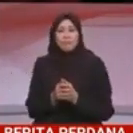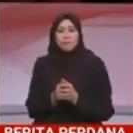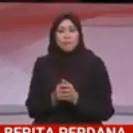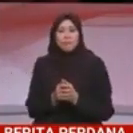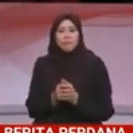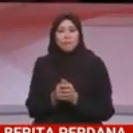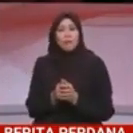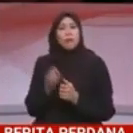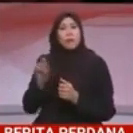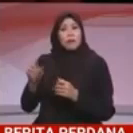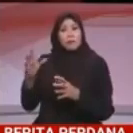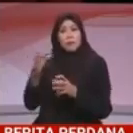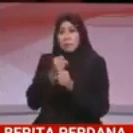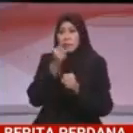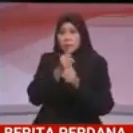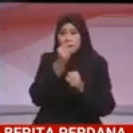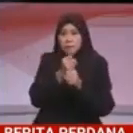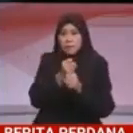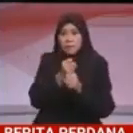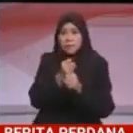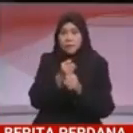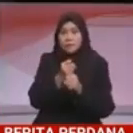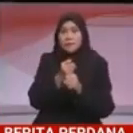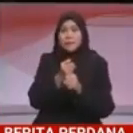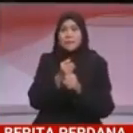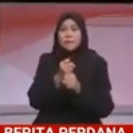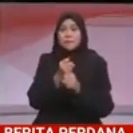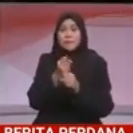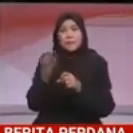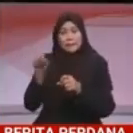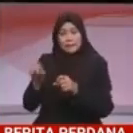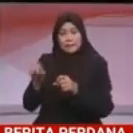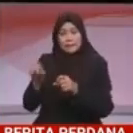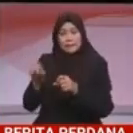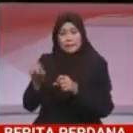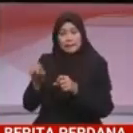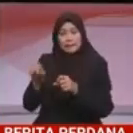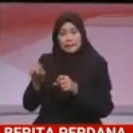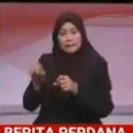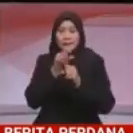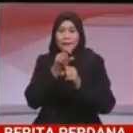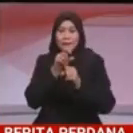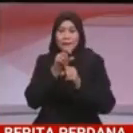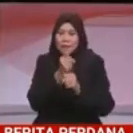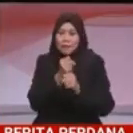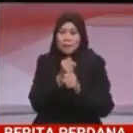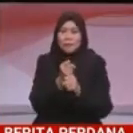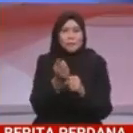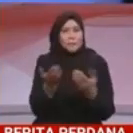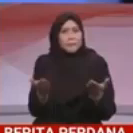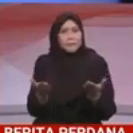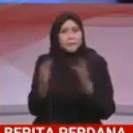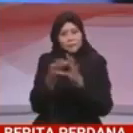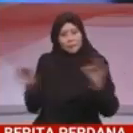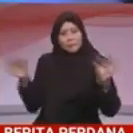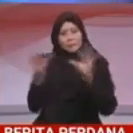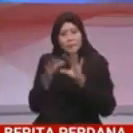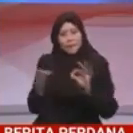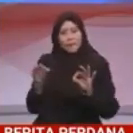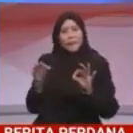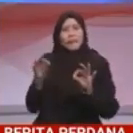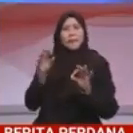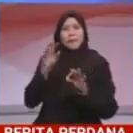Itulah bila dia dapat satu job tu untuk selesai, dia dapat satu job untuk cover story pasal